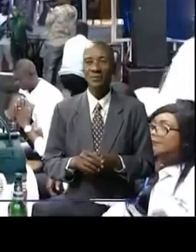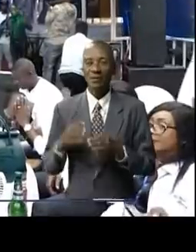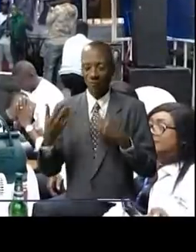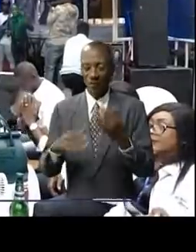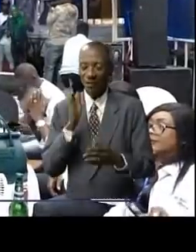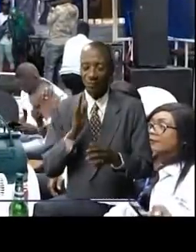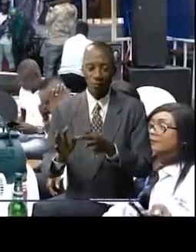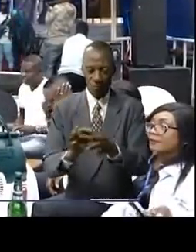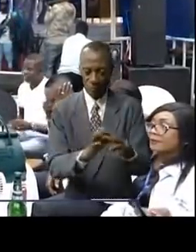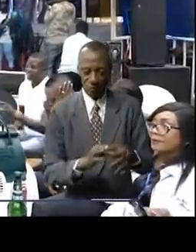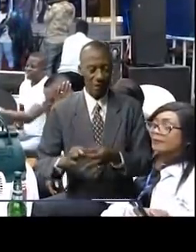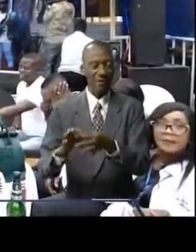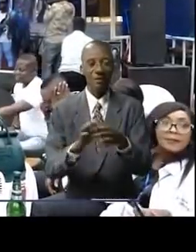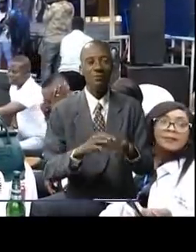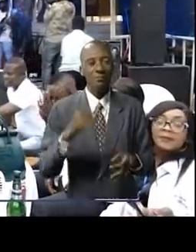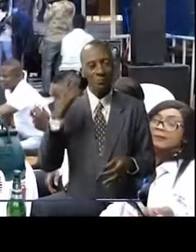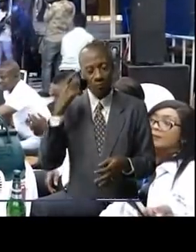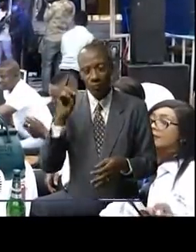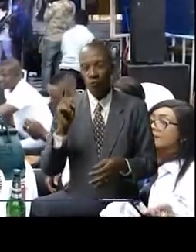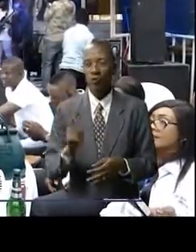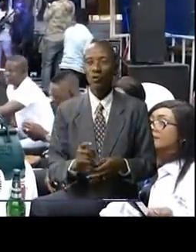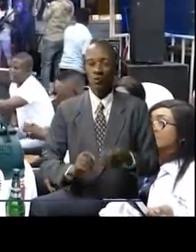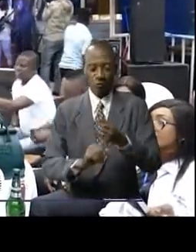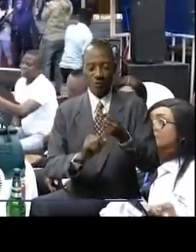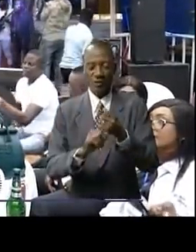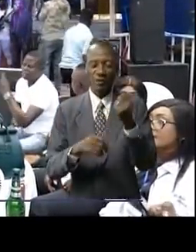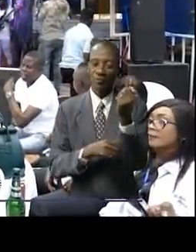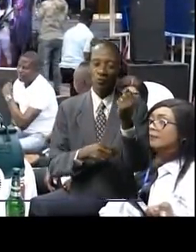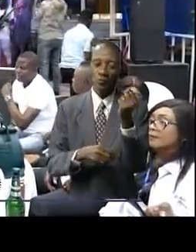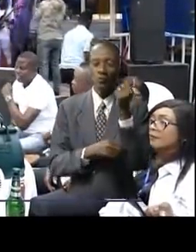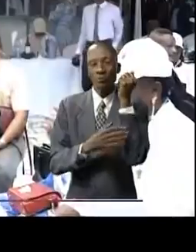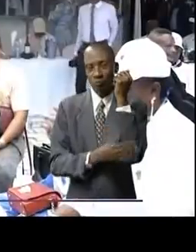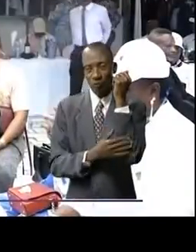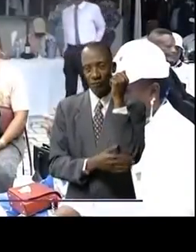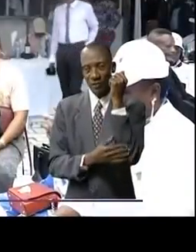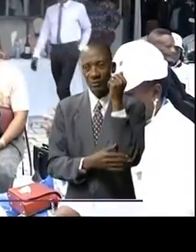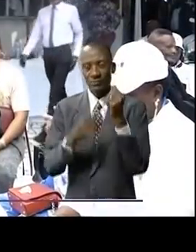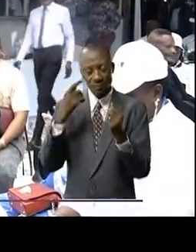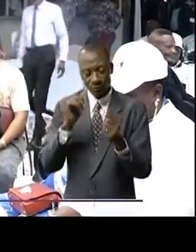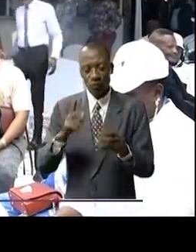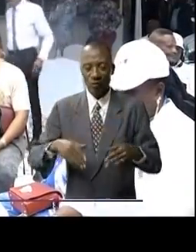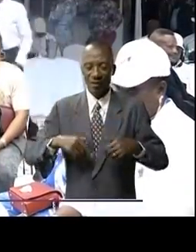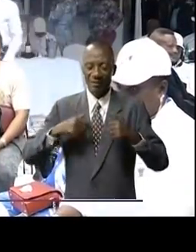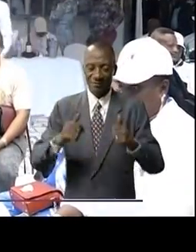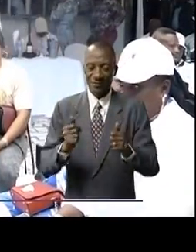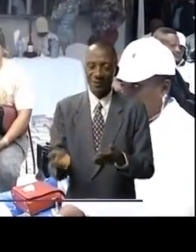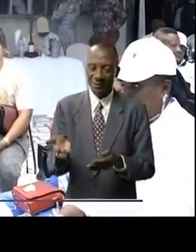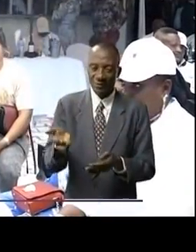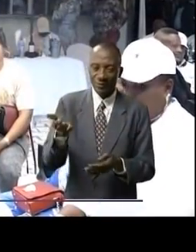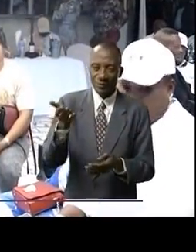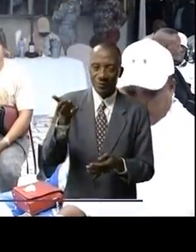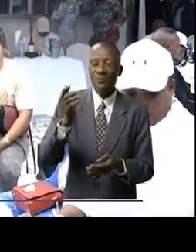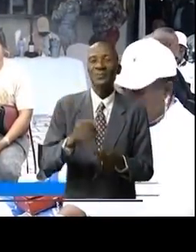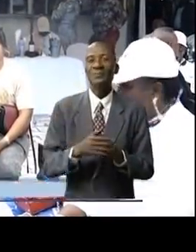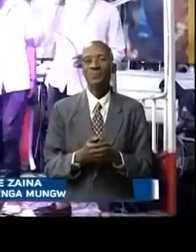l'aide aux Quinois en situation de vulnérabilité. Partant de ces objectifs, L'ASBL a déjà réalisé